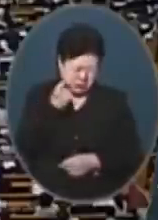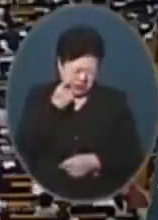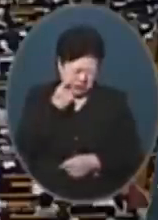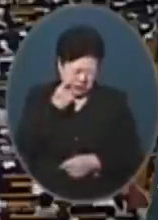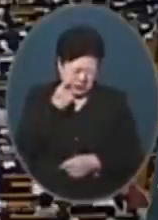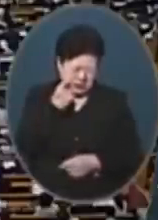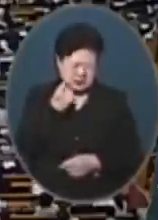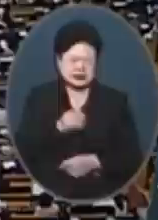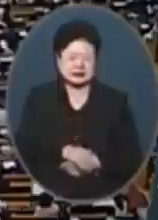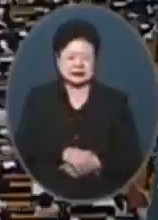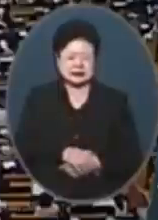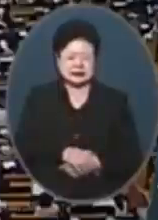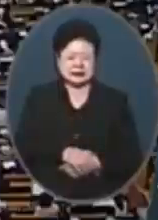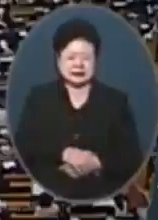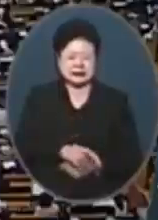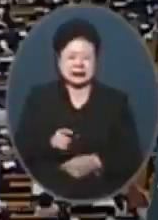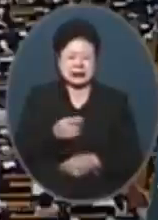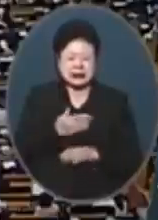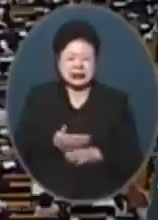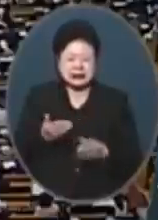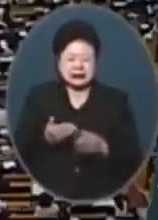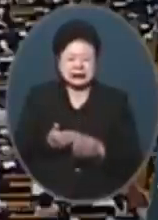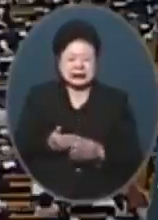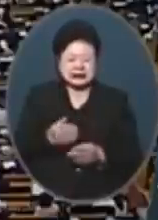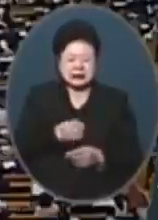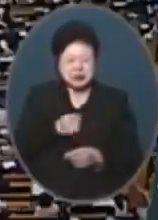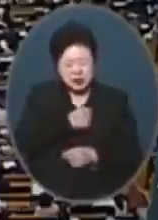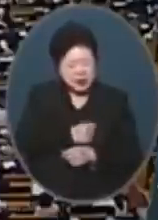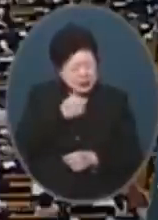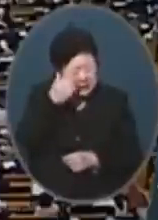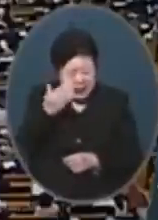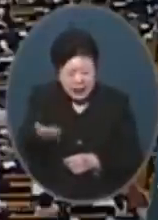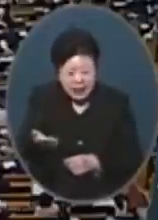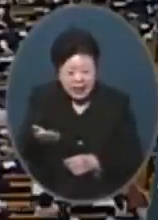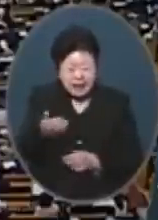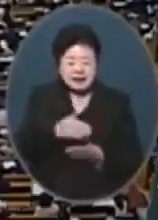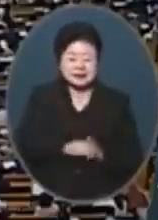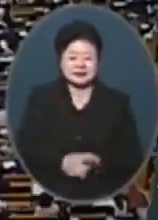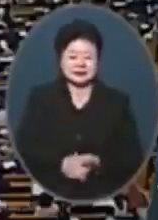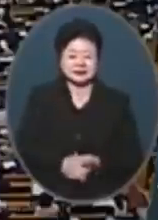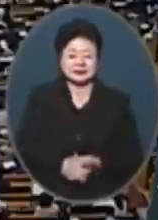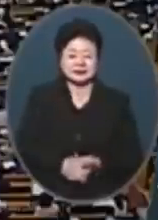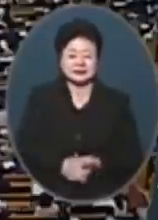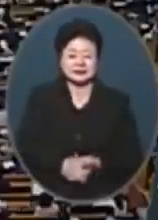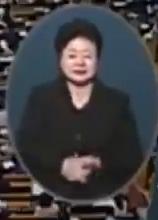하지 못하면서 어찌 다른 일들을 염려하느냐.